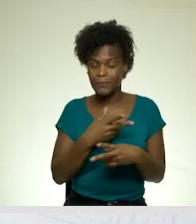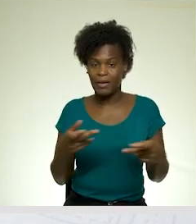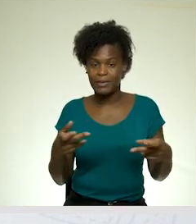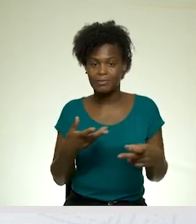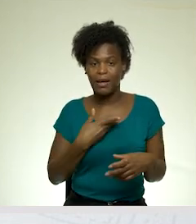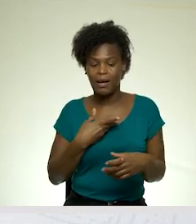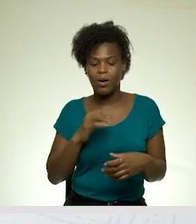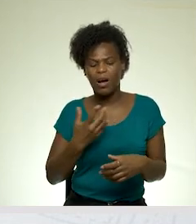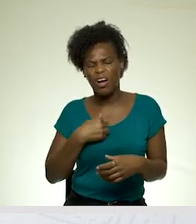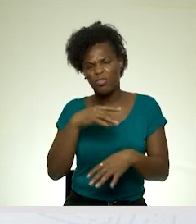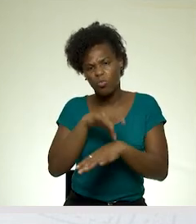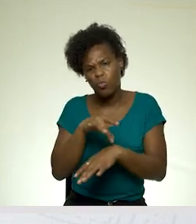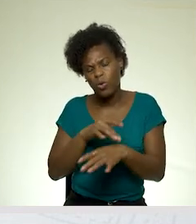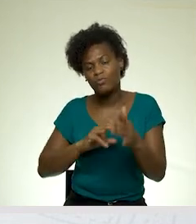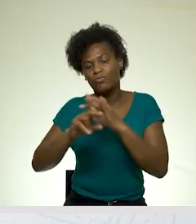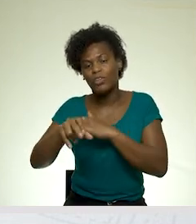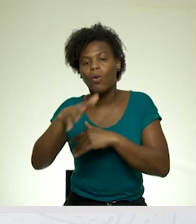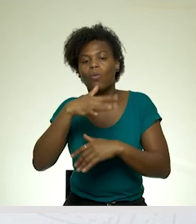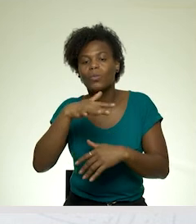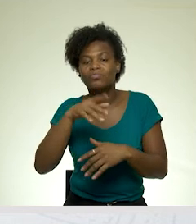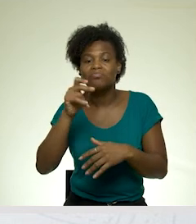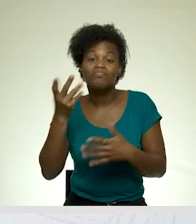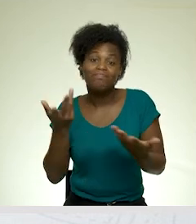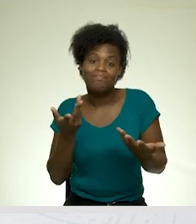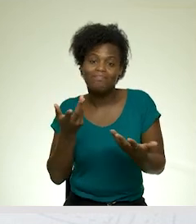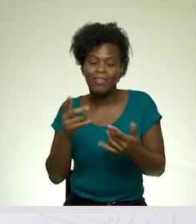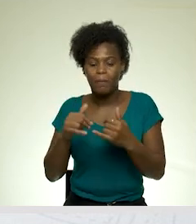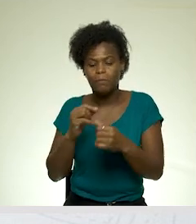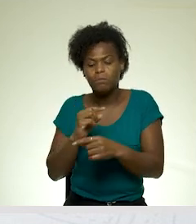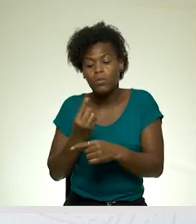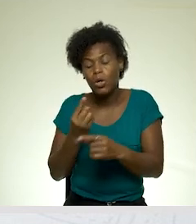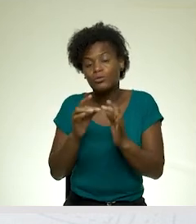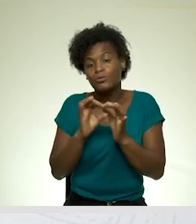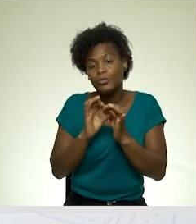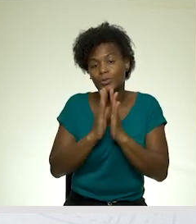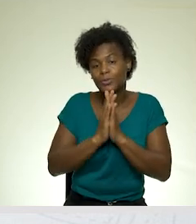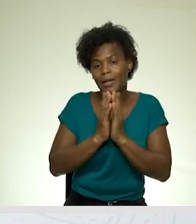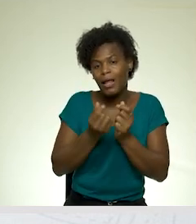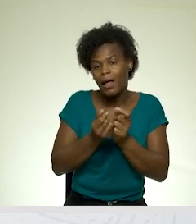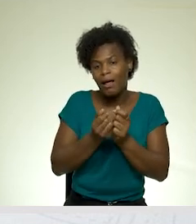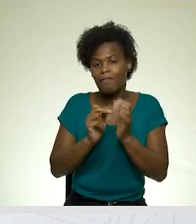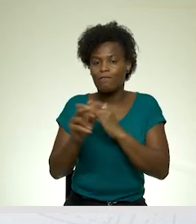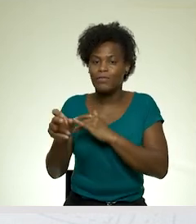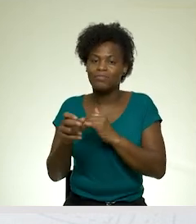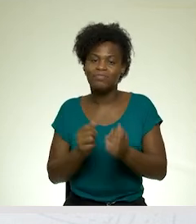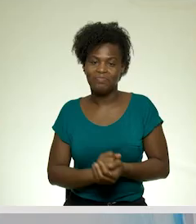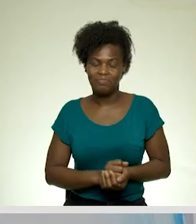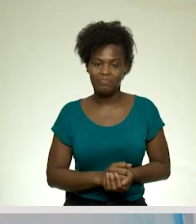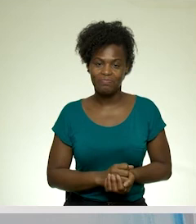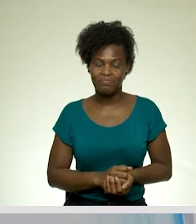D. Quand je suis malade, je vais à. Et pour prier, vous allez à.